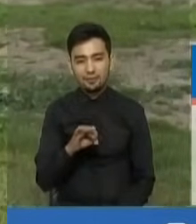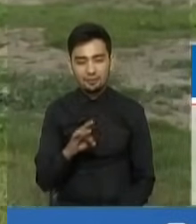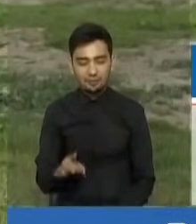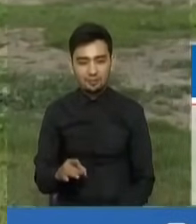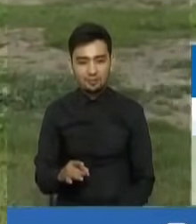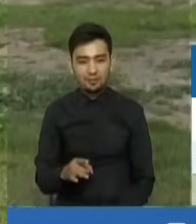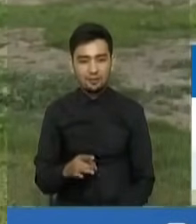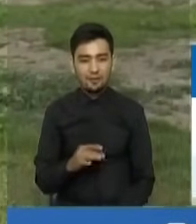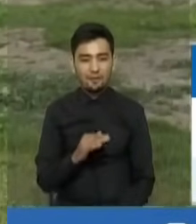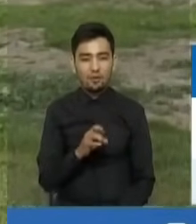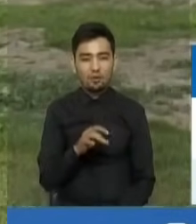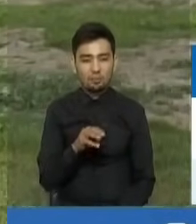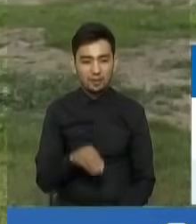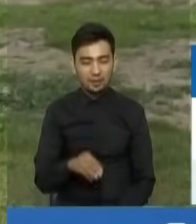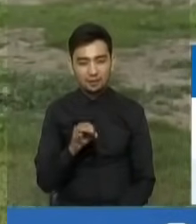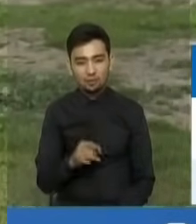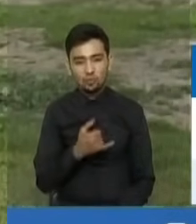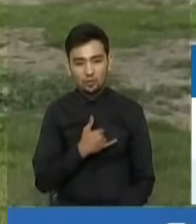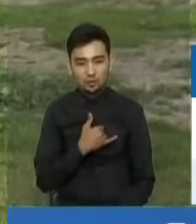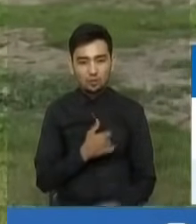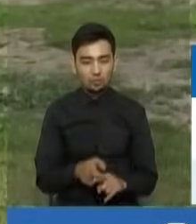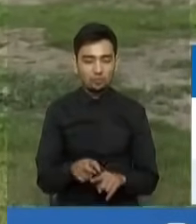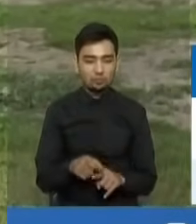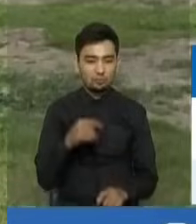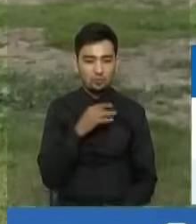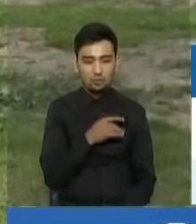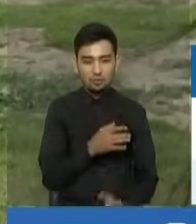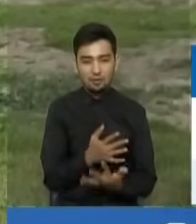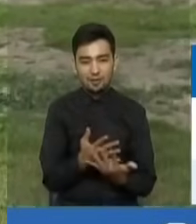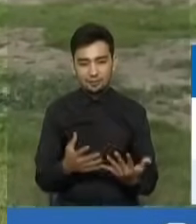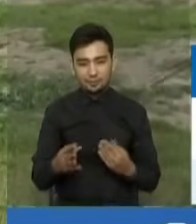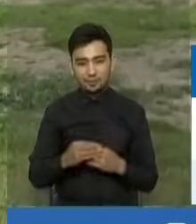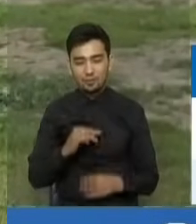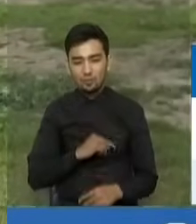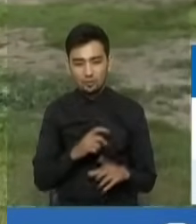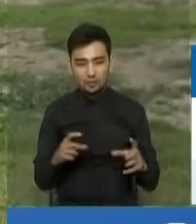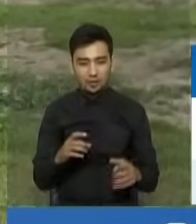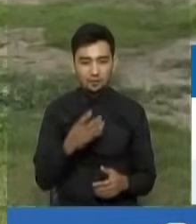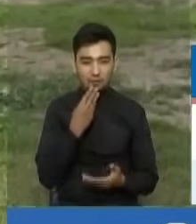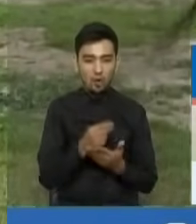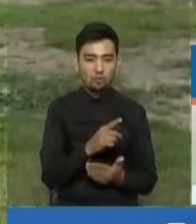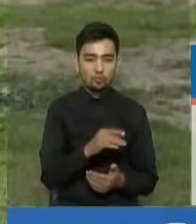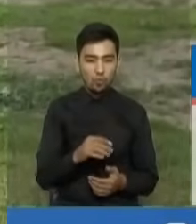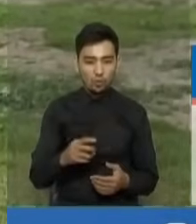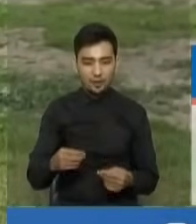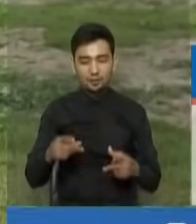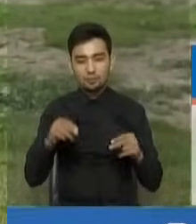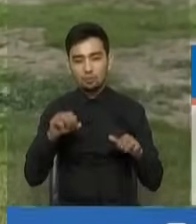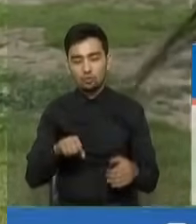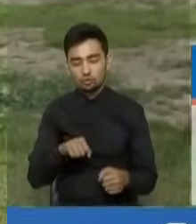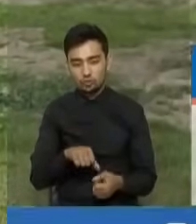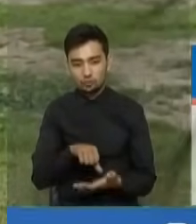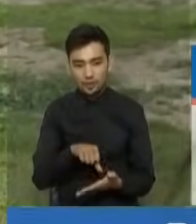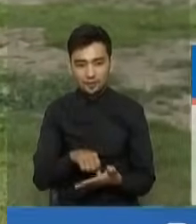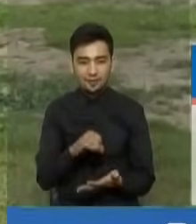формате. У нас очень много разных наших партнеров выставляют своими зонами, где можно поучаствовать и выиграть